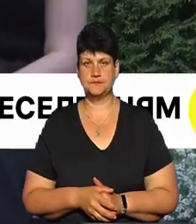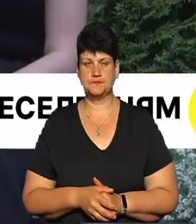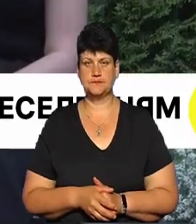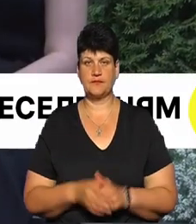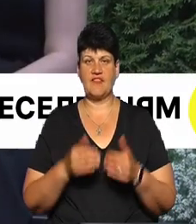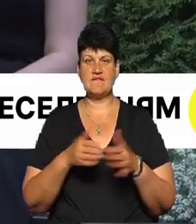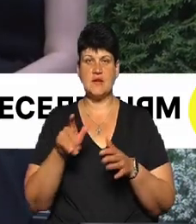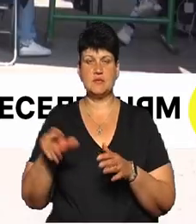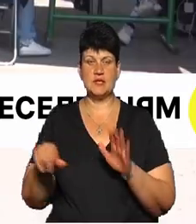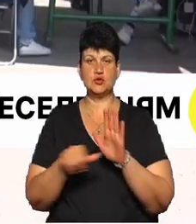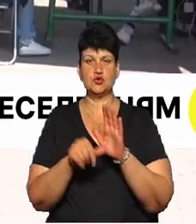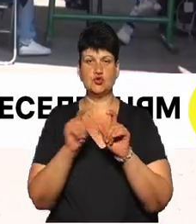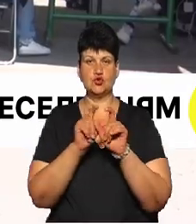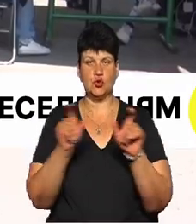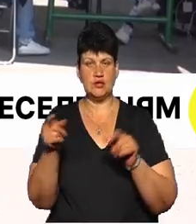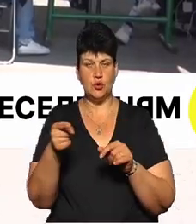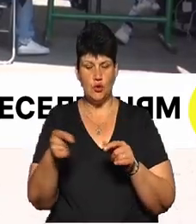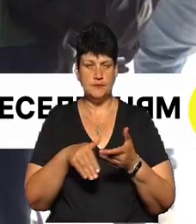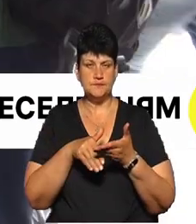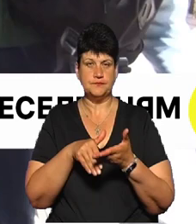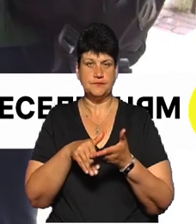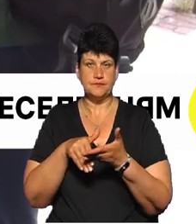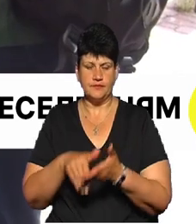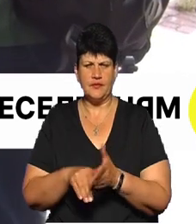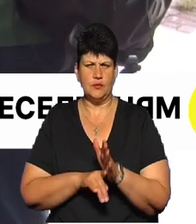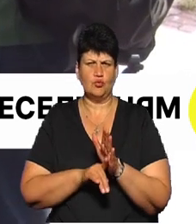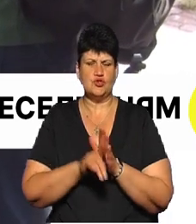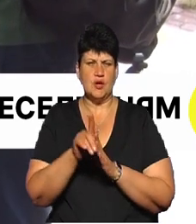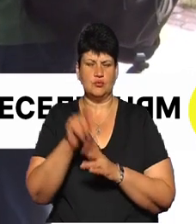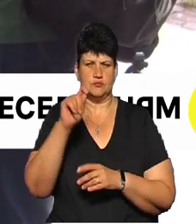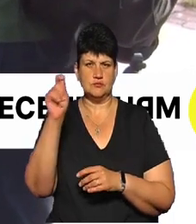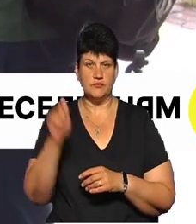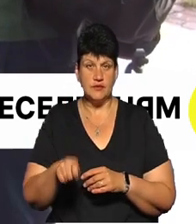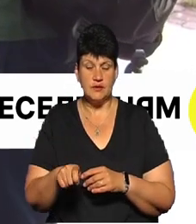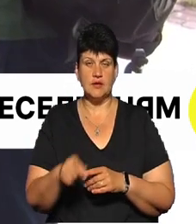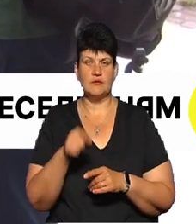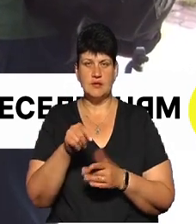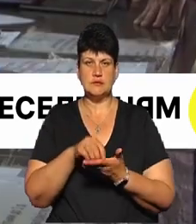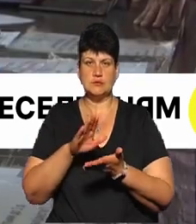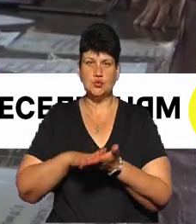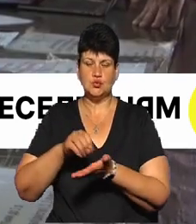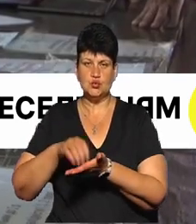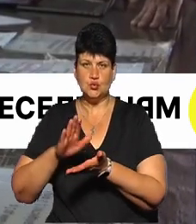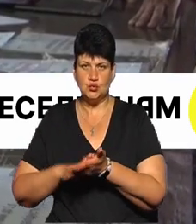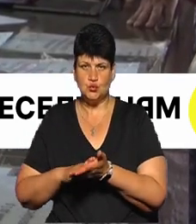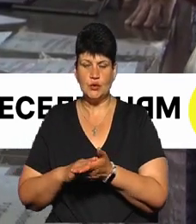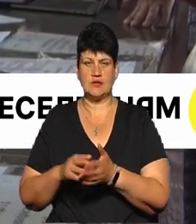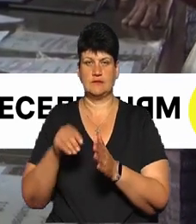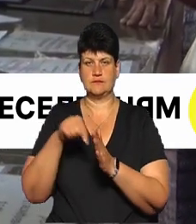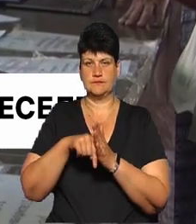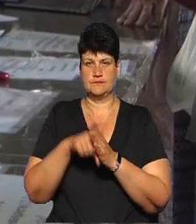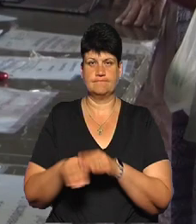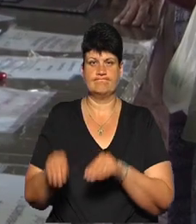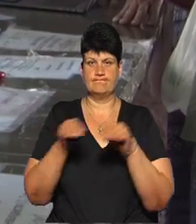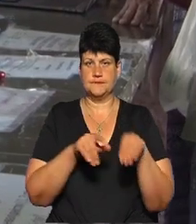Випускники 6-ї школи Тернополя волонтерять від початку повномасштабної війни. Вони реєструють переселенців, видають їм одяг